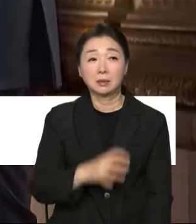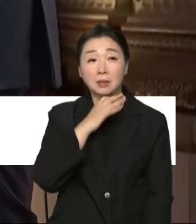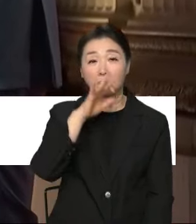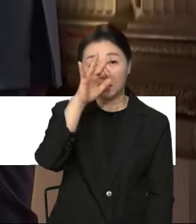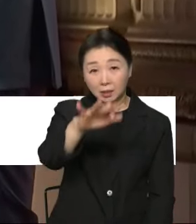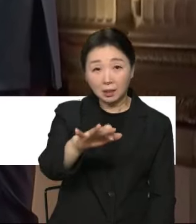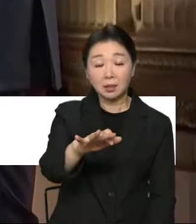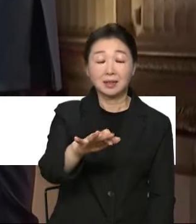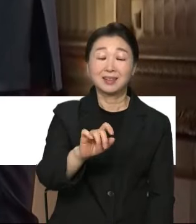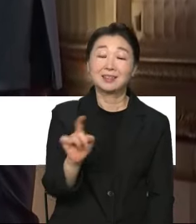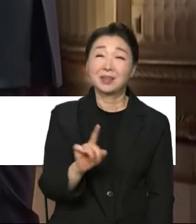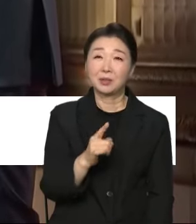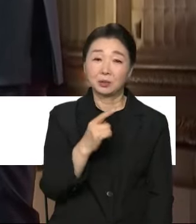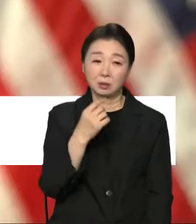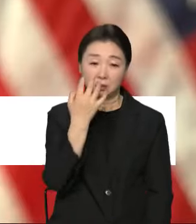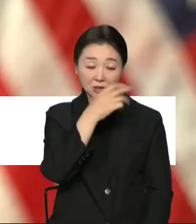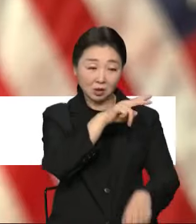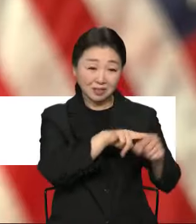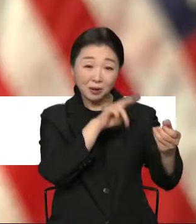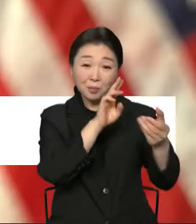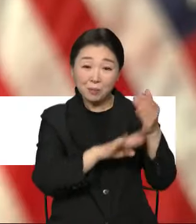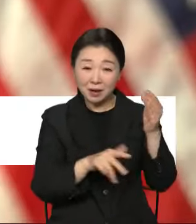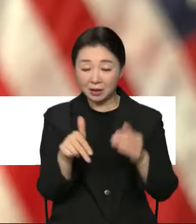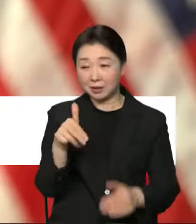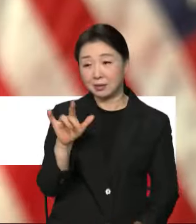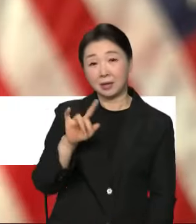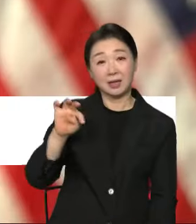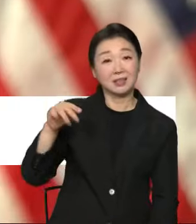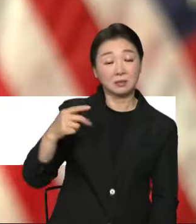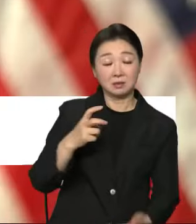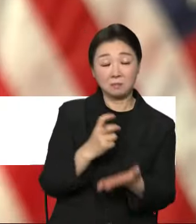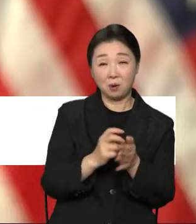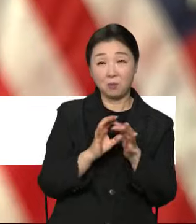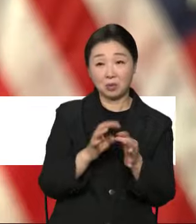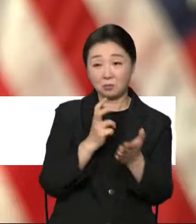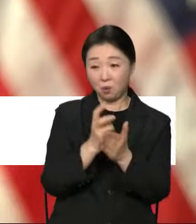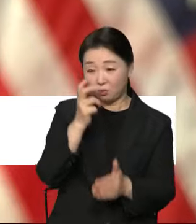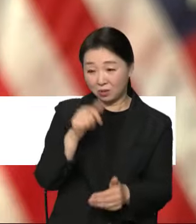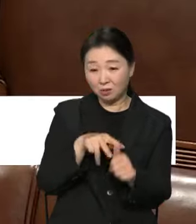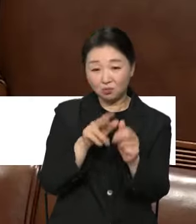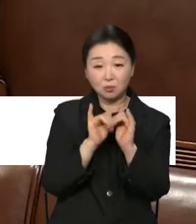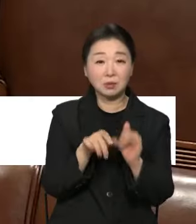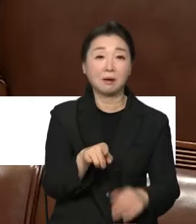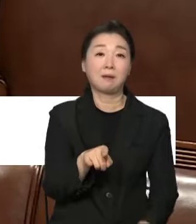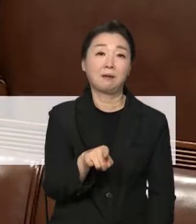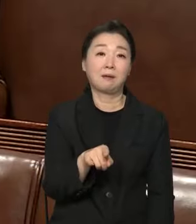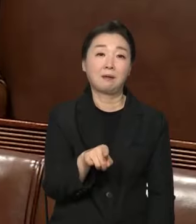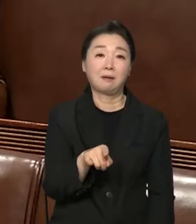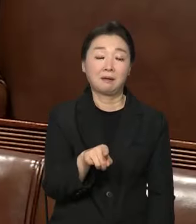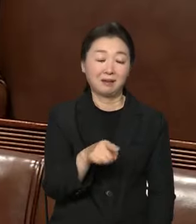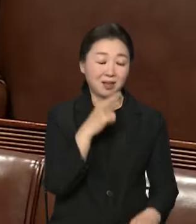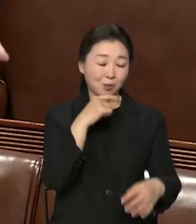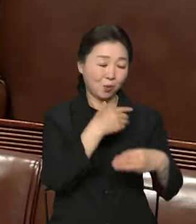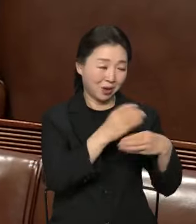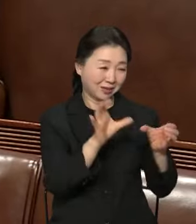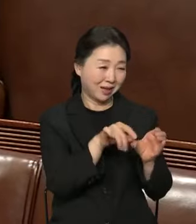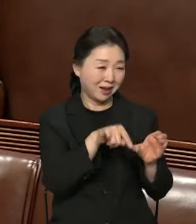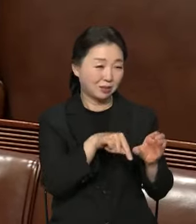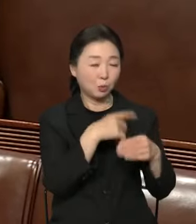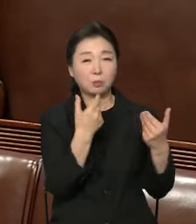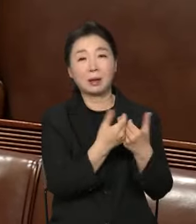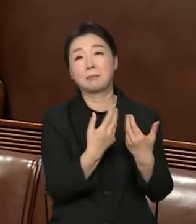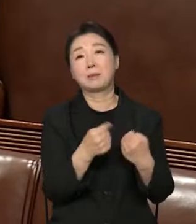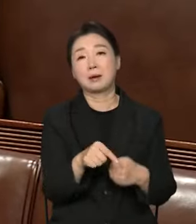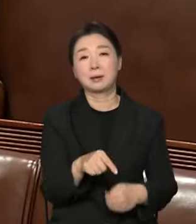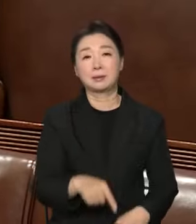상대로 성매매를 한 의혹을 받는 게이츠는 법을 집행하는 법무부 장관 후보자란 점에서 공화당 내부에서조차 반대